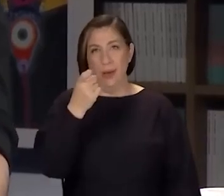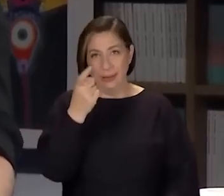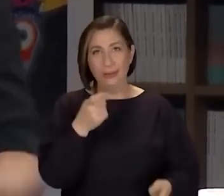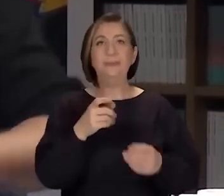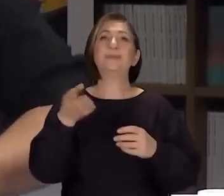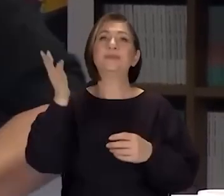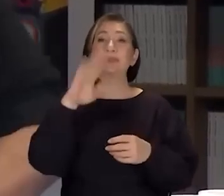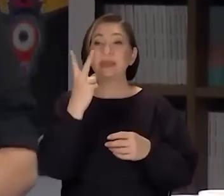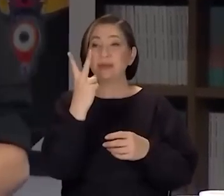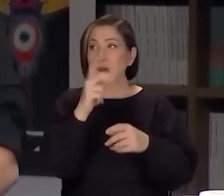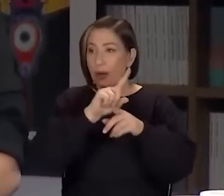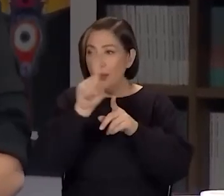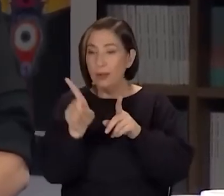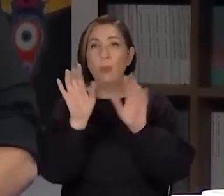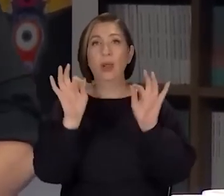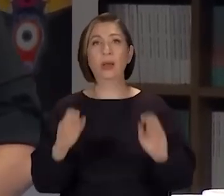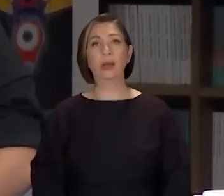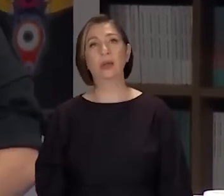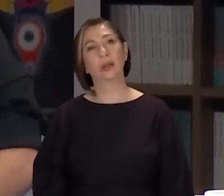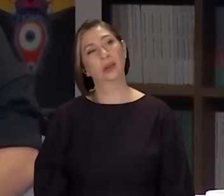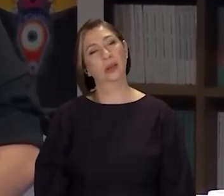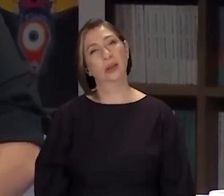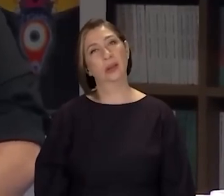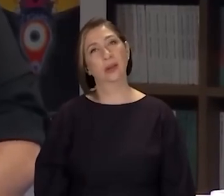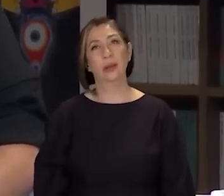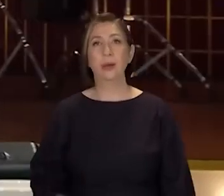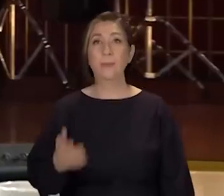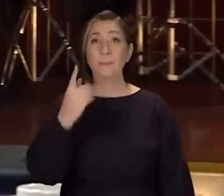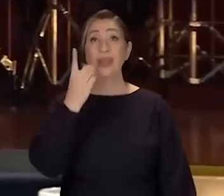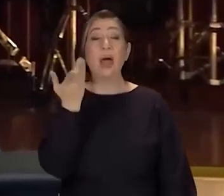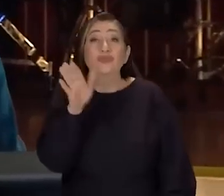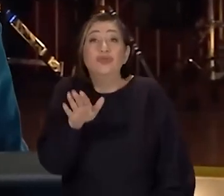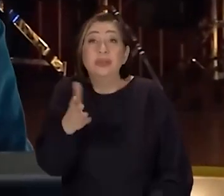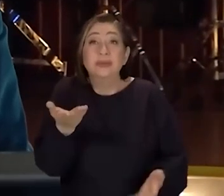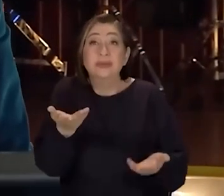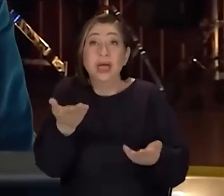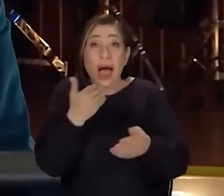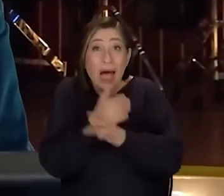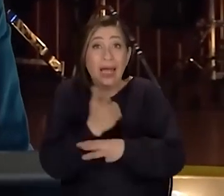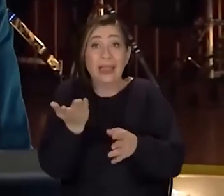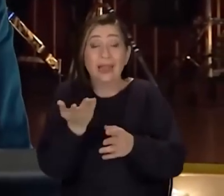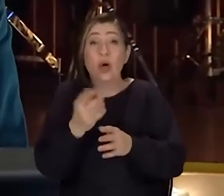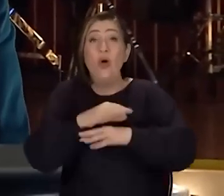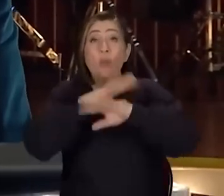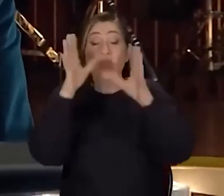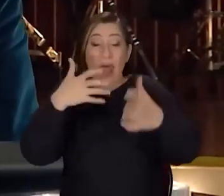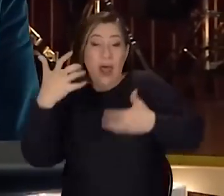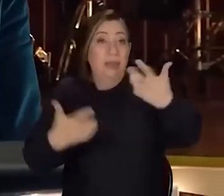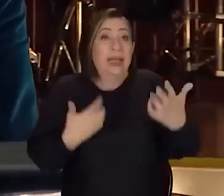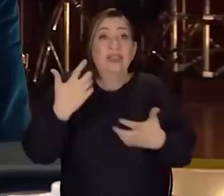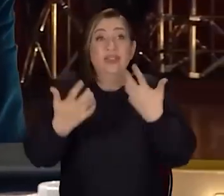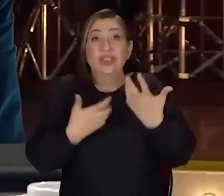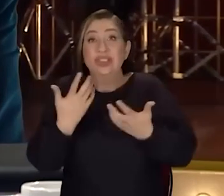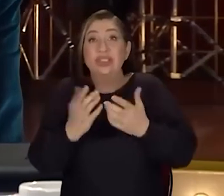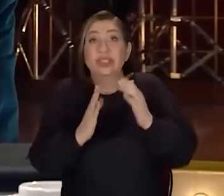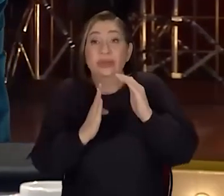düşürmek. Evet. Ya 2'ye kadar zaten böyle duruyorsun. Lemur gibi olsa da. Tabii canım. Babacığım bir de yani, ne yapacağız? Yani hakikaten bütün o adrenalin de